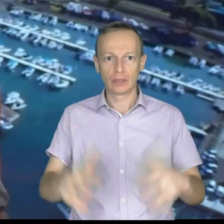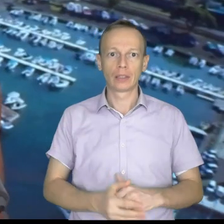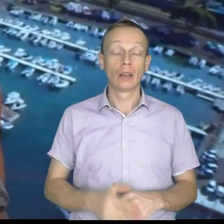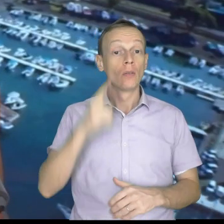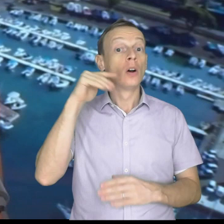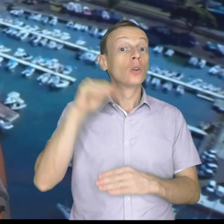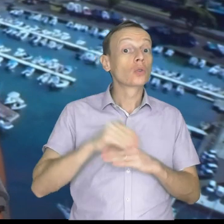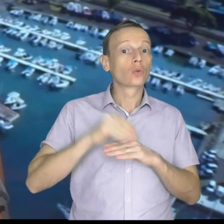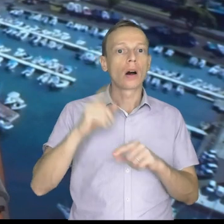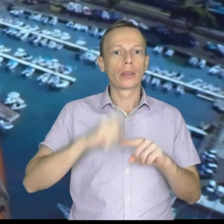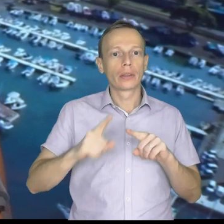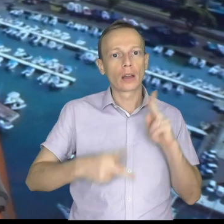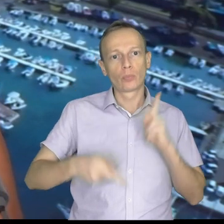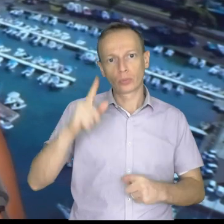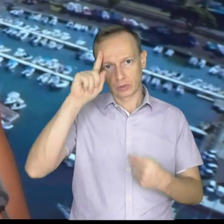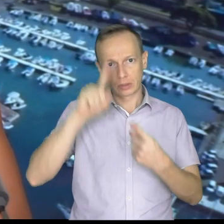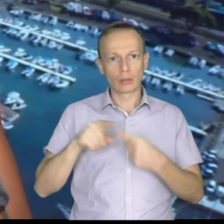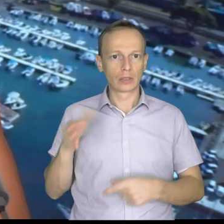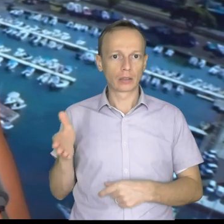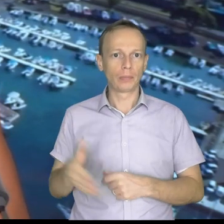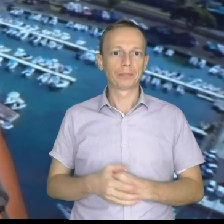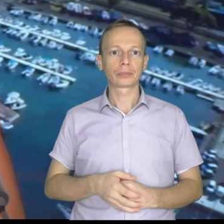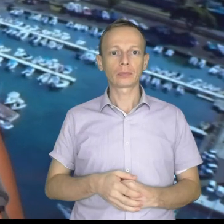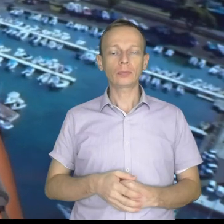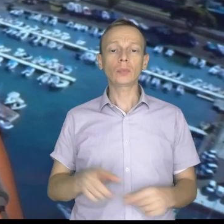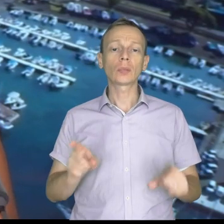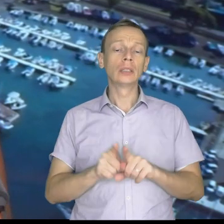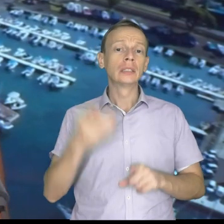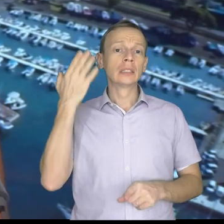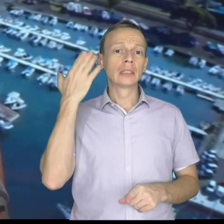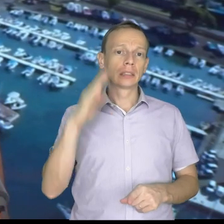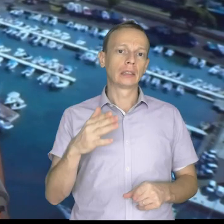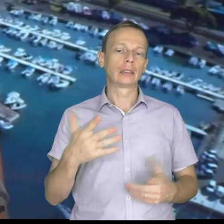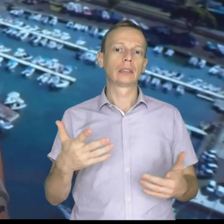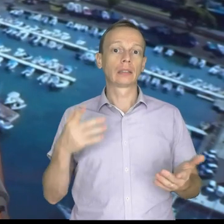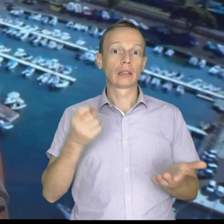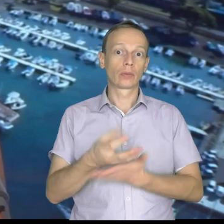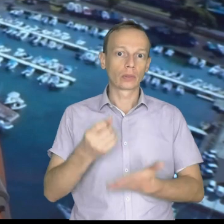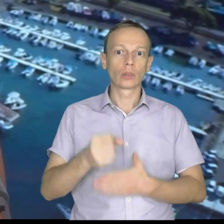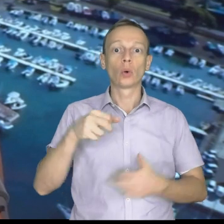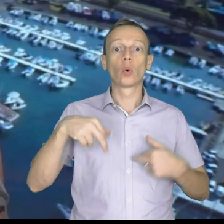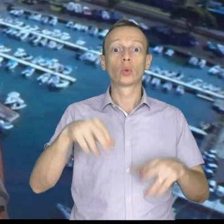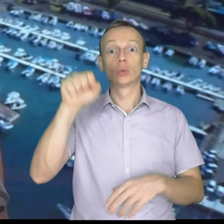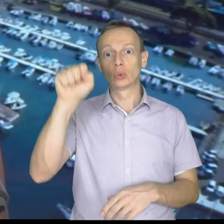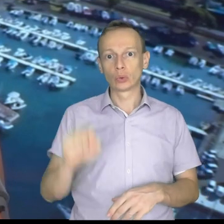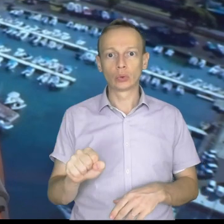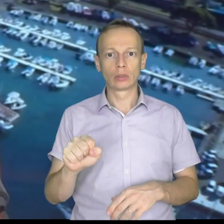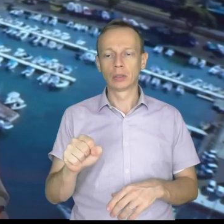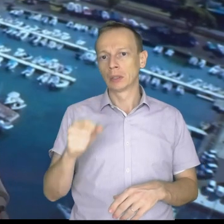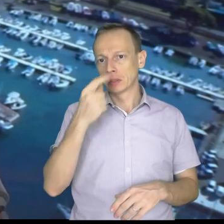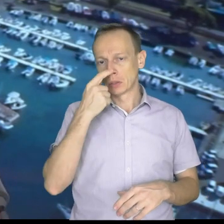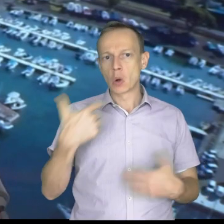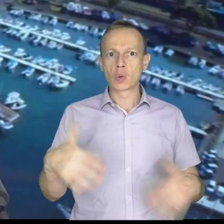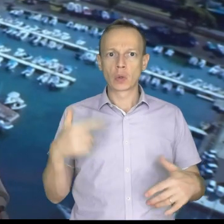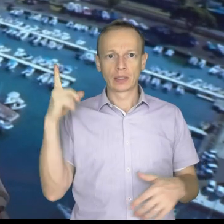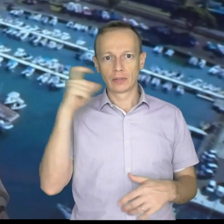sur le sujet donc ce soir dans vos éditions. Également dans l'actu, vous le savez, la route du Sud reste un dossier brûlant pour le gouvernement. Le projet a été